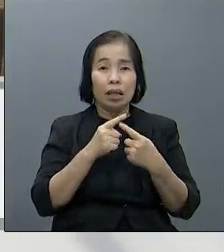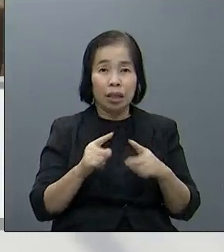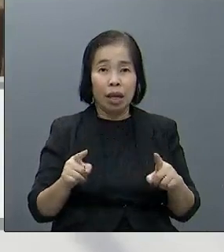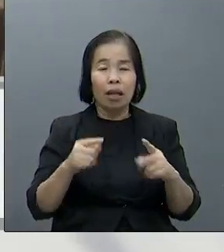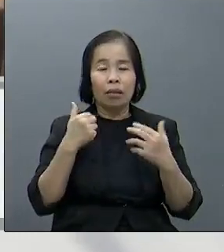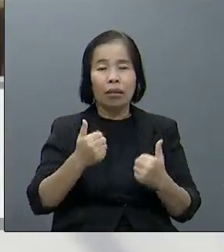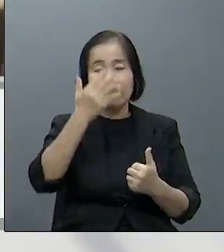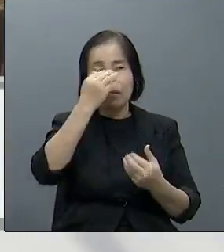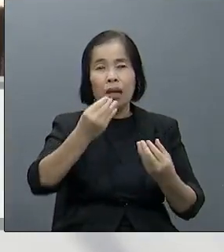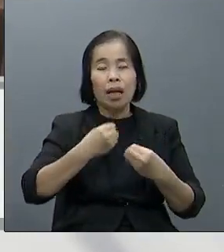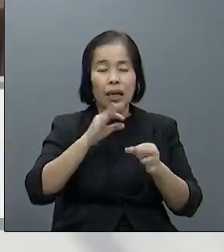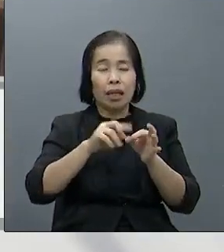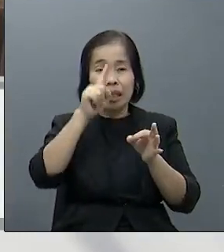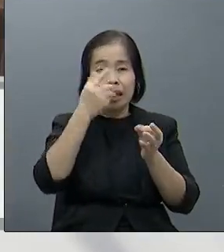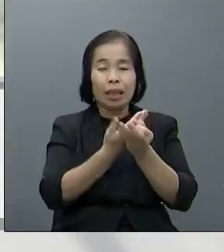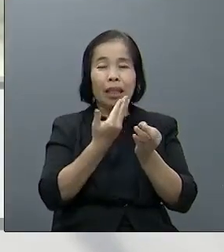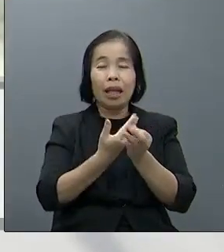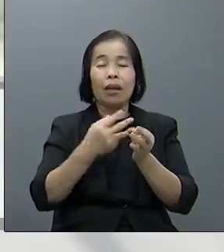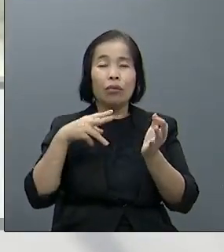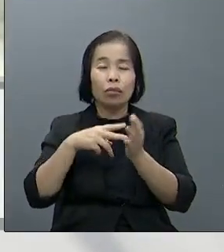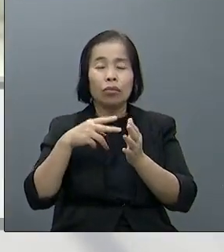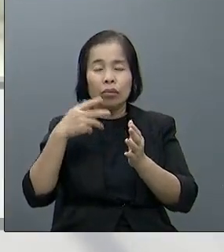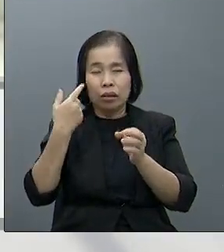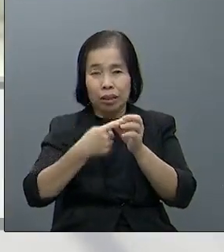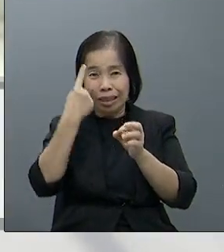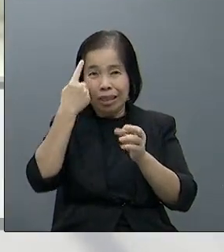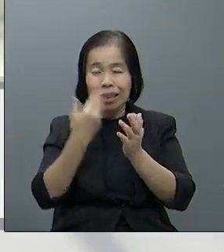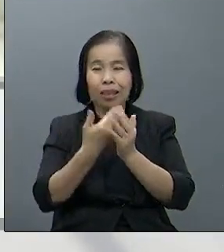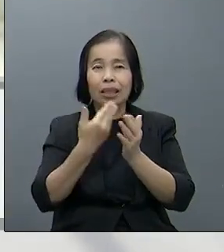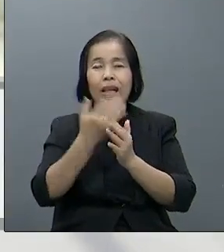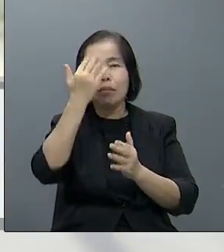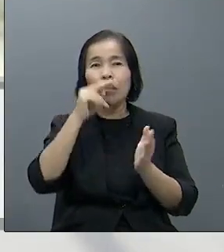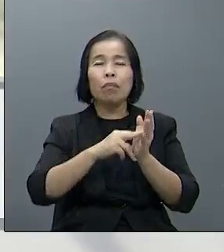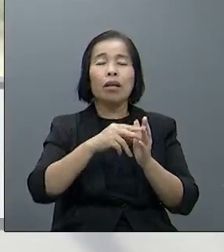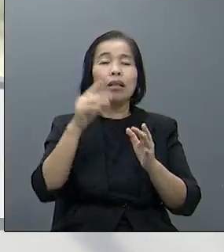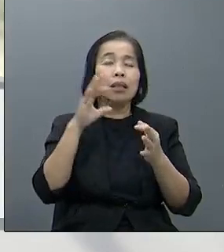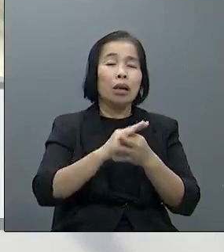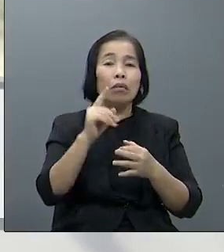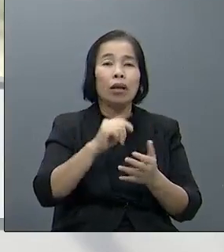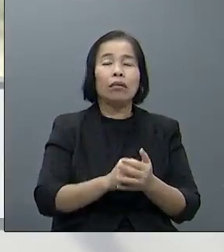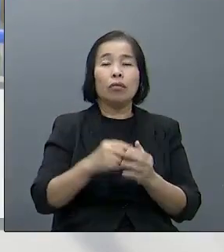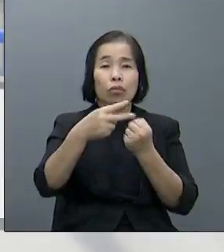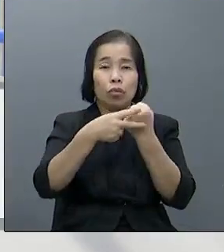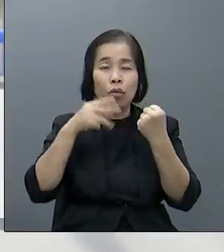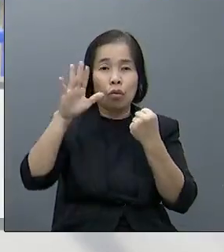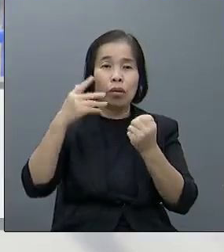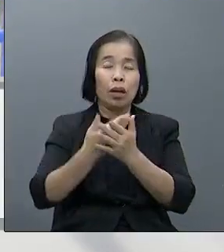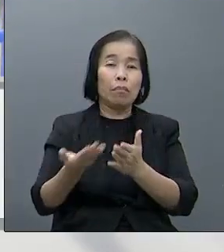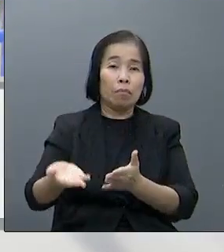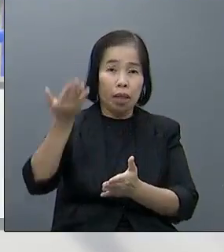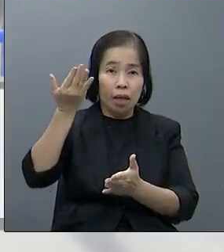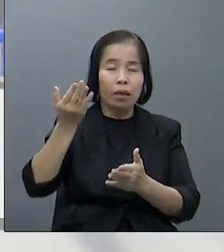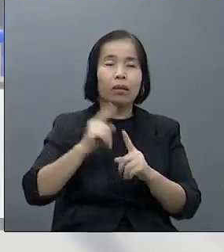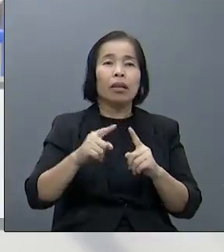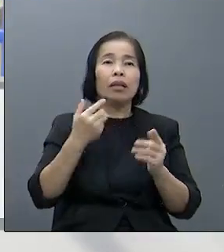ทำให้ค่าเงินบัตรมันร่วงขนาดนี้เนี่ยปัจจัยหลักๆตอนนี้อยู่ที่ปัจจัยภายนอกค่ะคือดอลลาร์สหรัฐแข็งค่าขึ้นค่าเงิน